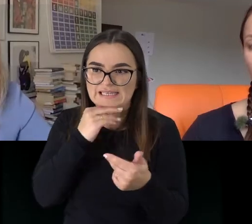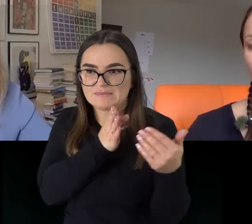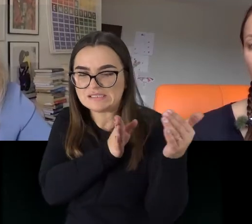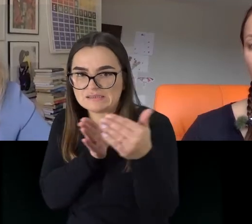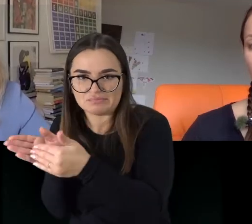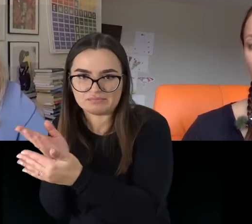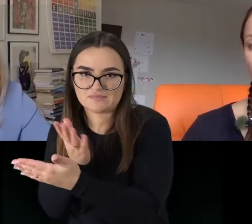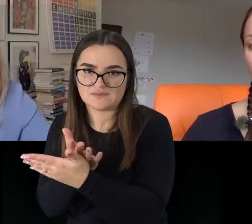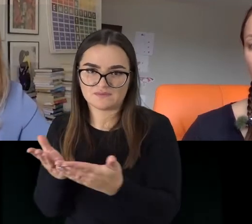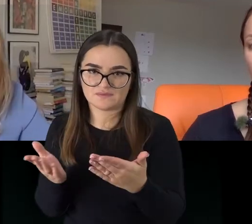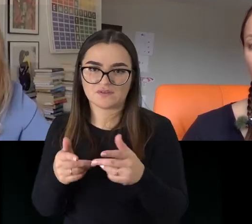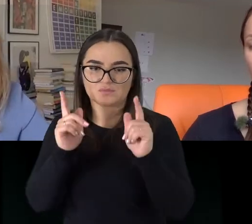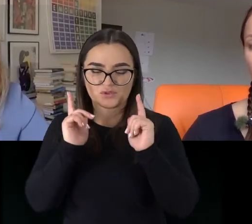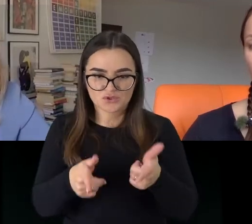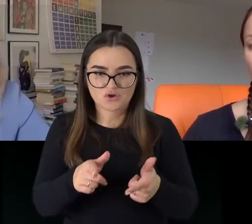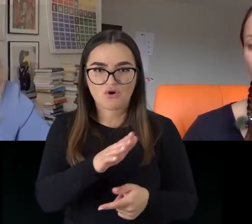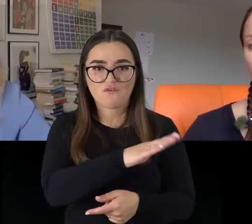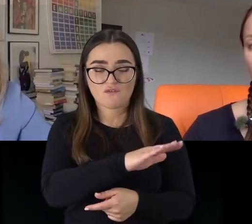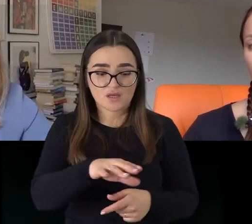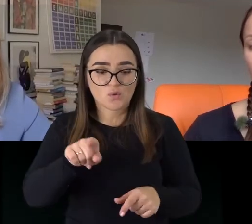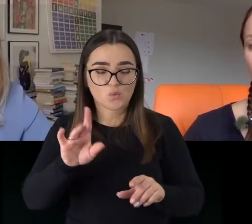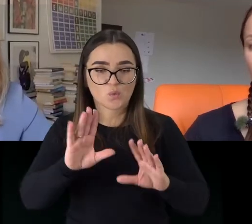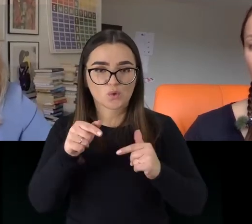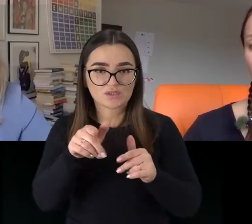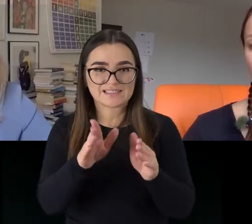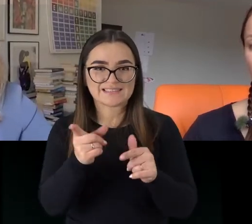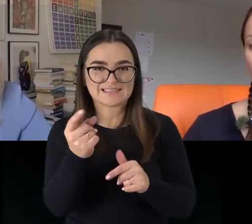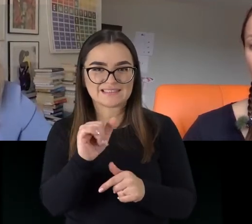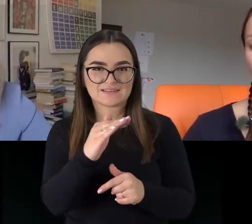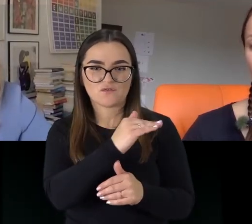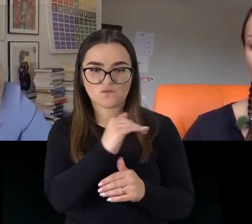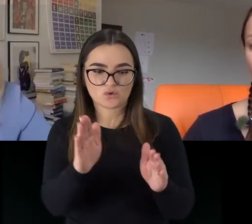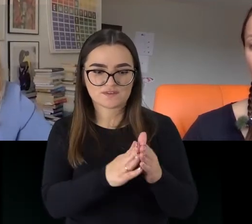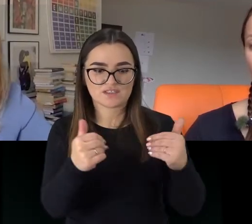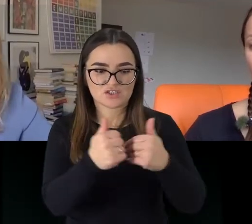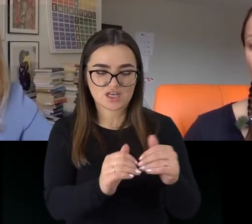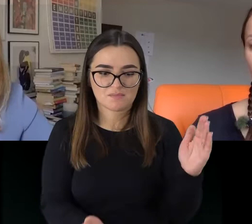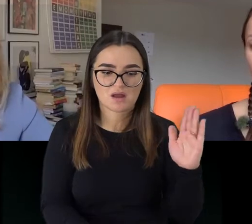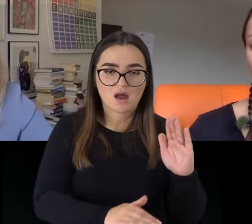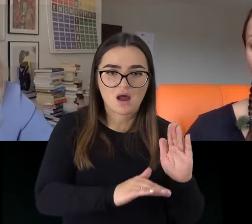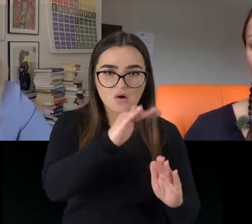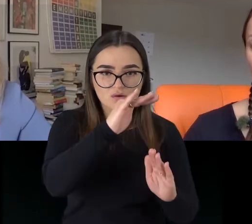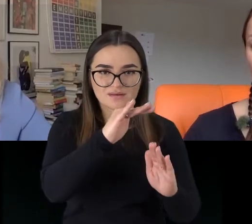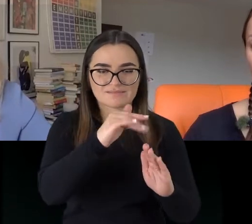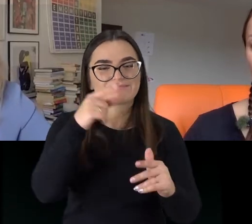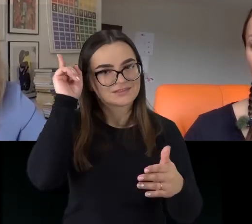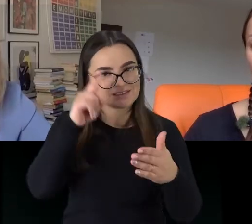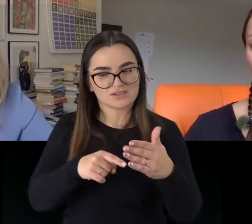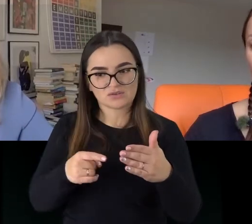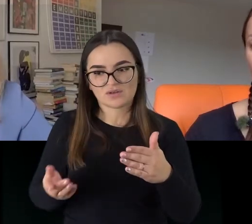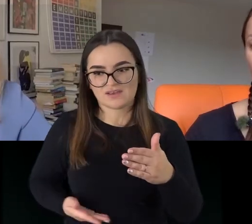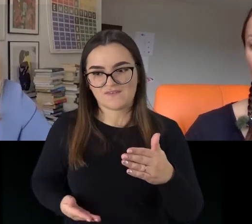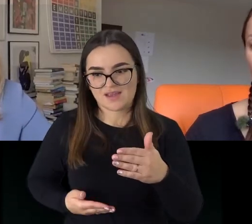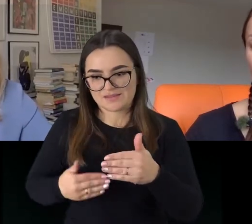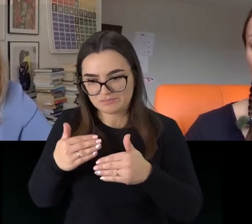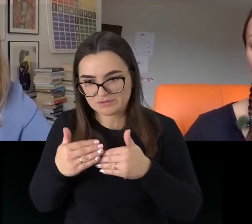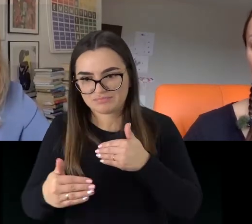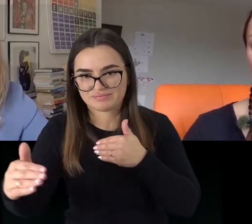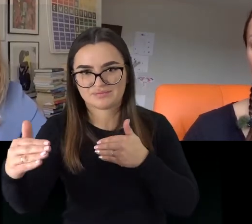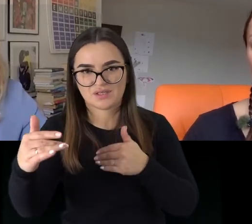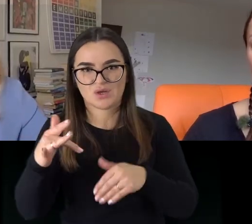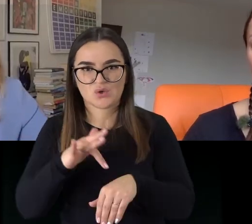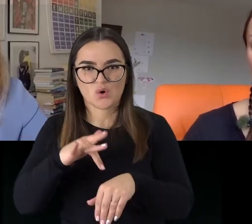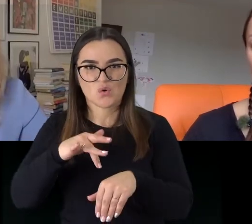kažką. Bet vaikas, kuris užauga disfunkciniai šeimoje, labai tikėtina, kad visą gyvenimą jaus didelę gėdą, didelę